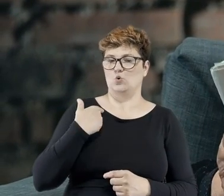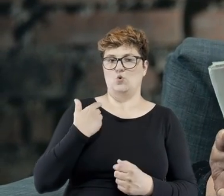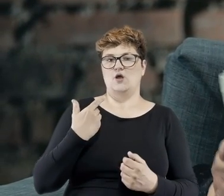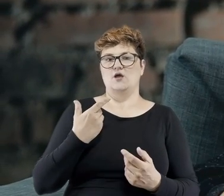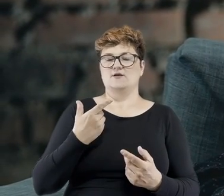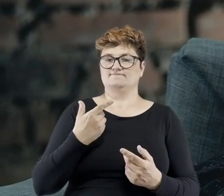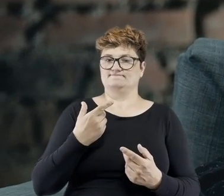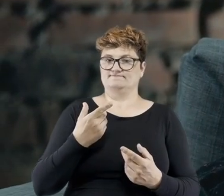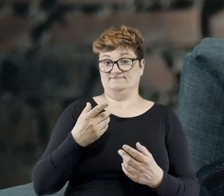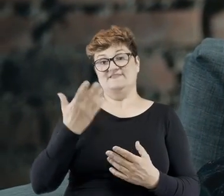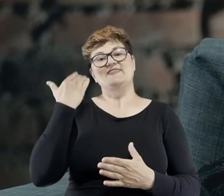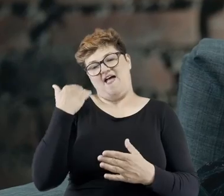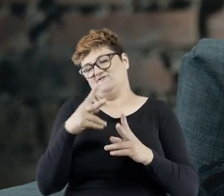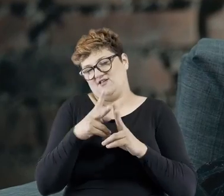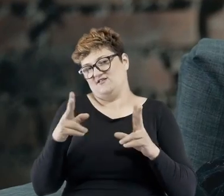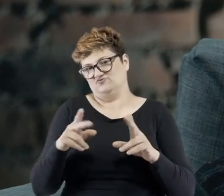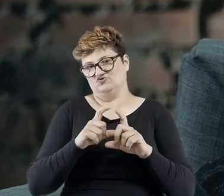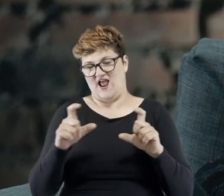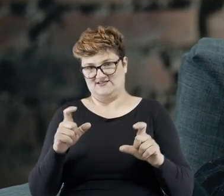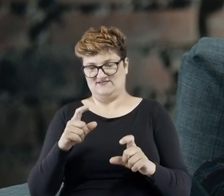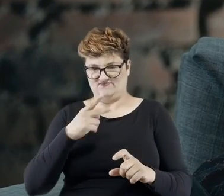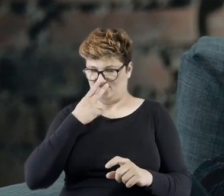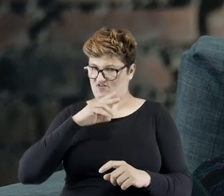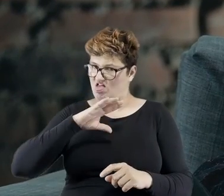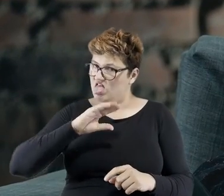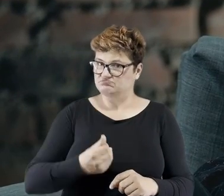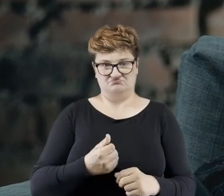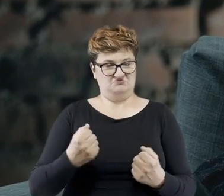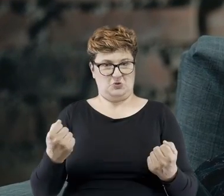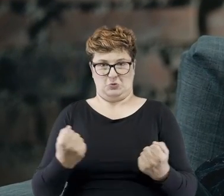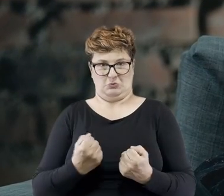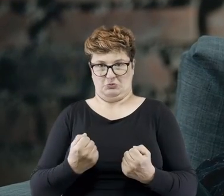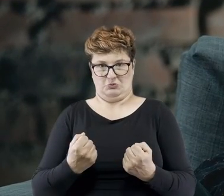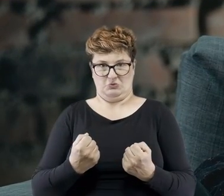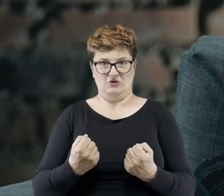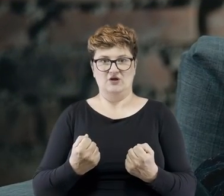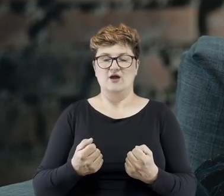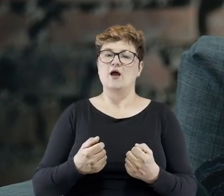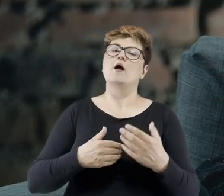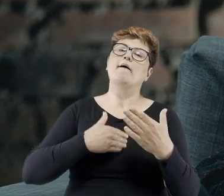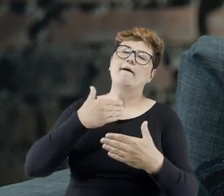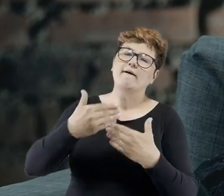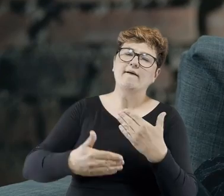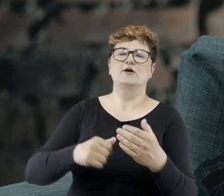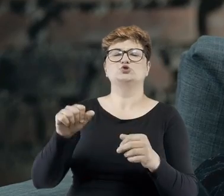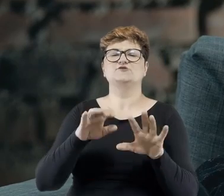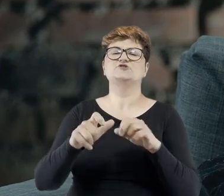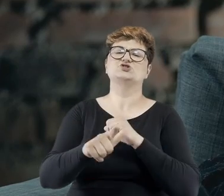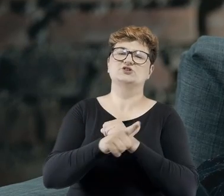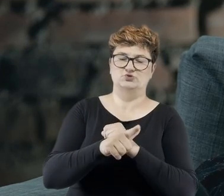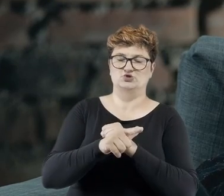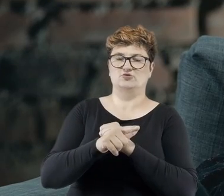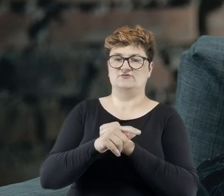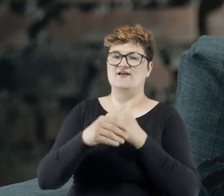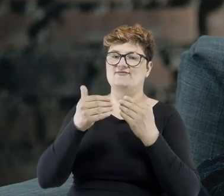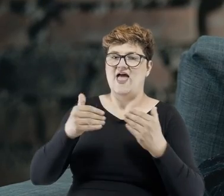one były bardzo, jakby z punktu widzenia tamtego czasu, były bardzo dziwne. I właściwie dopiero w latach 70. w